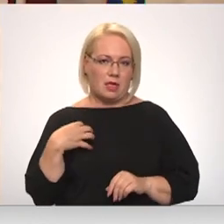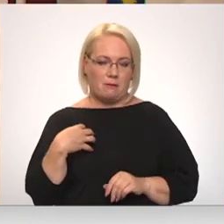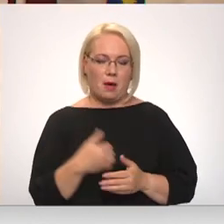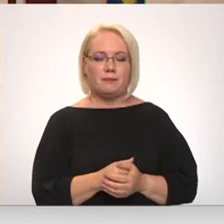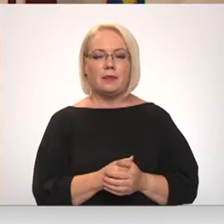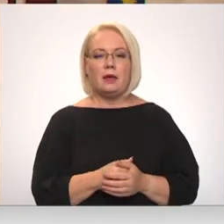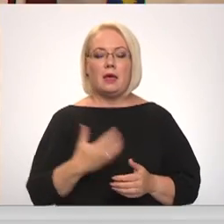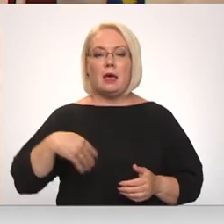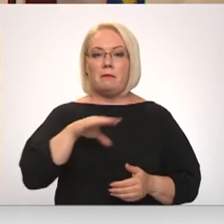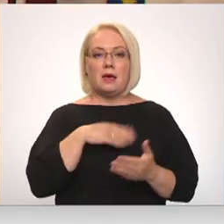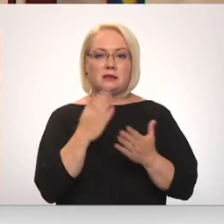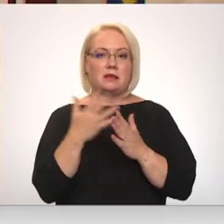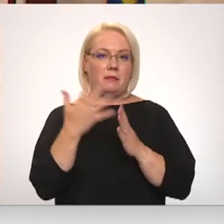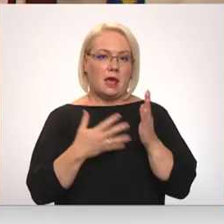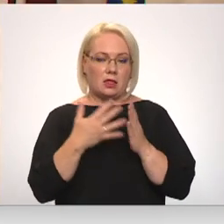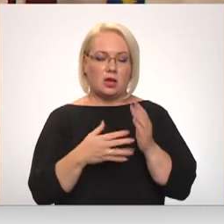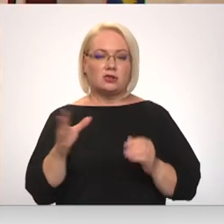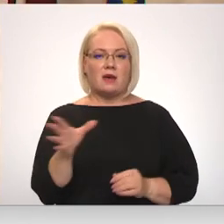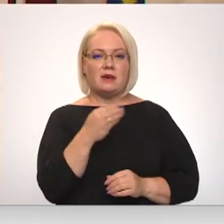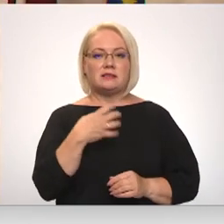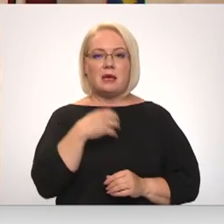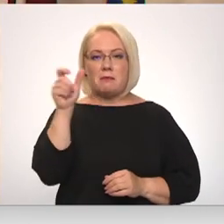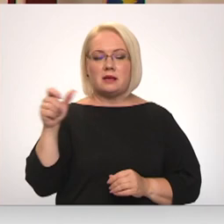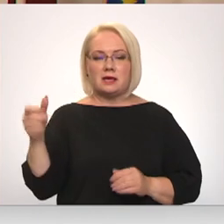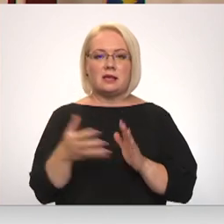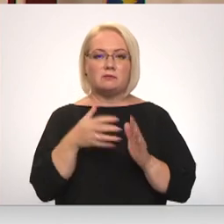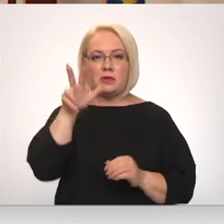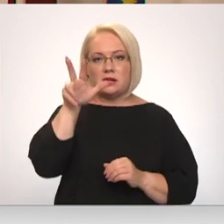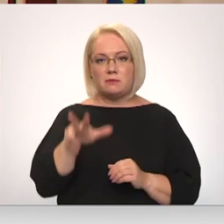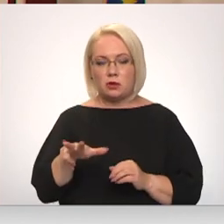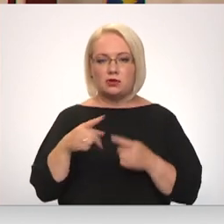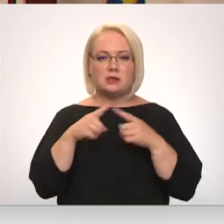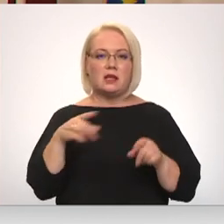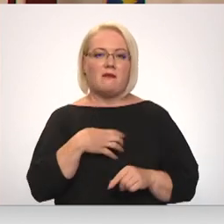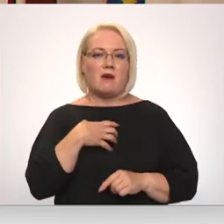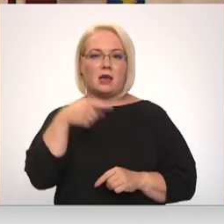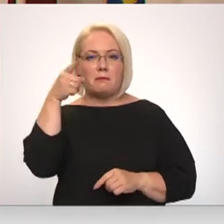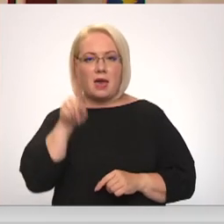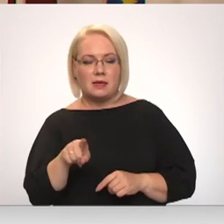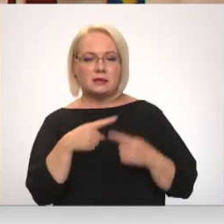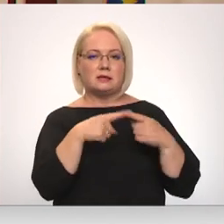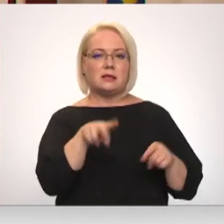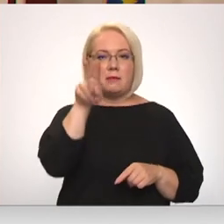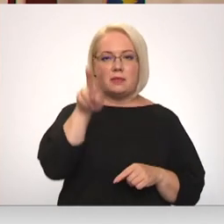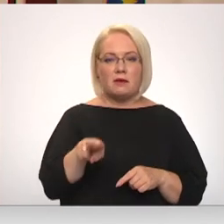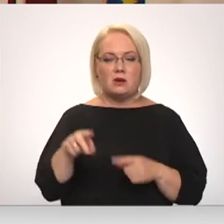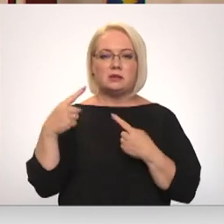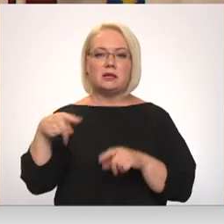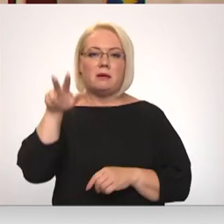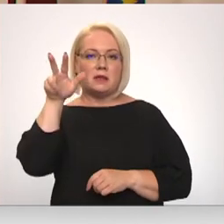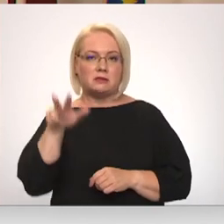rēķinājuši, ka visi pacienti viņu lieto 3 mēneši, bet nu, citiem varbūt vajag mēnesi, citiem 2, citiem 3. Tā kā,